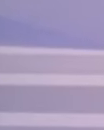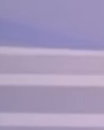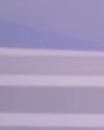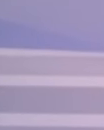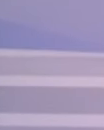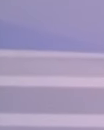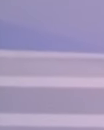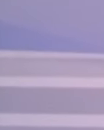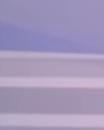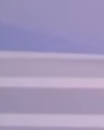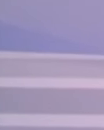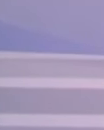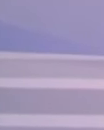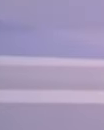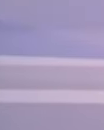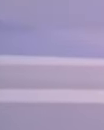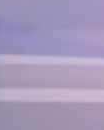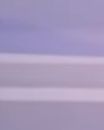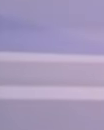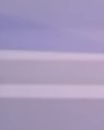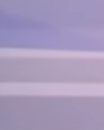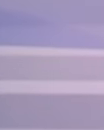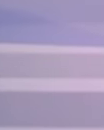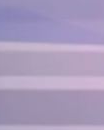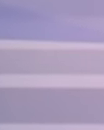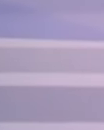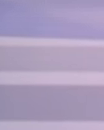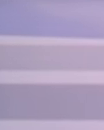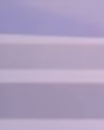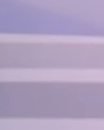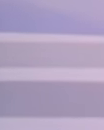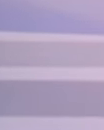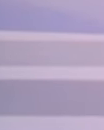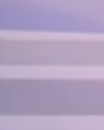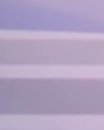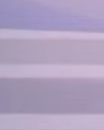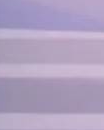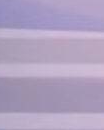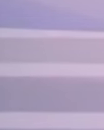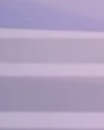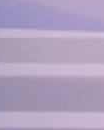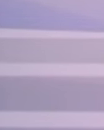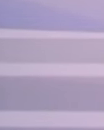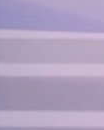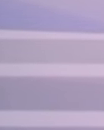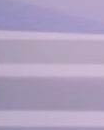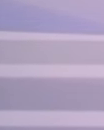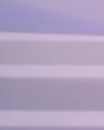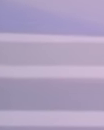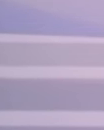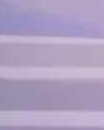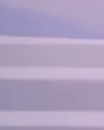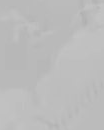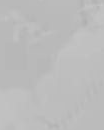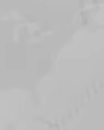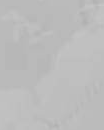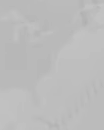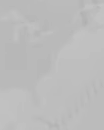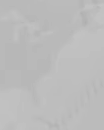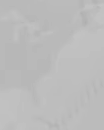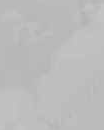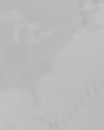sa YouTube. Sa mga kapuso abroad, samahan nyo kami sa GMA Pinoy TV at www.gmanews.tv.